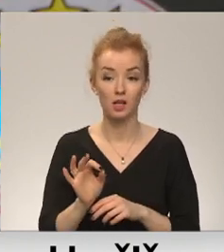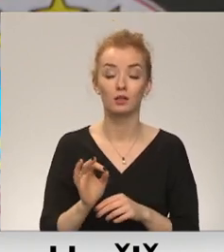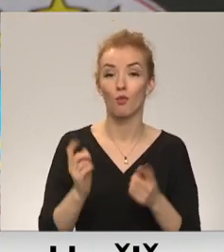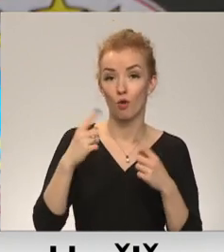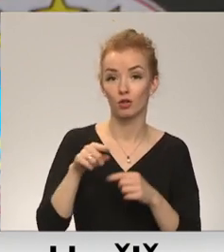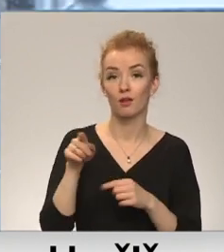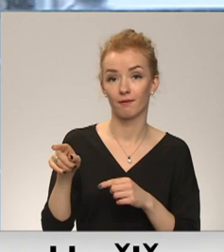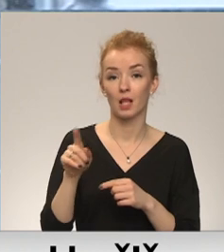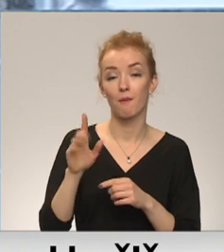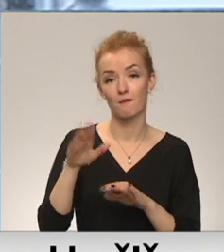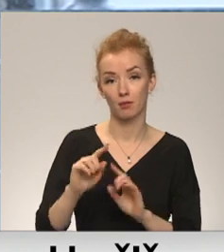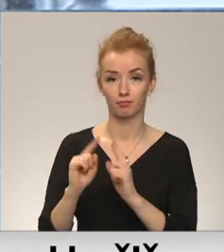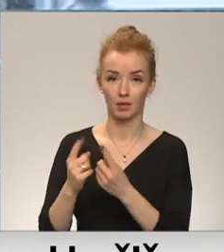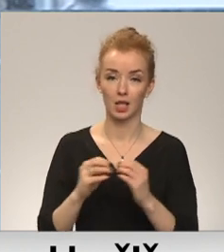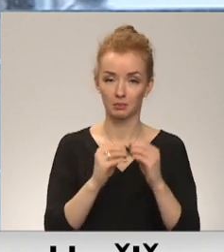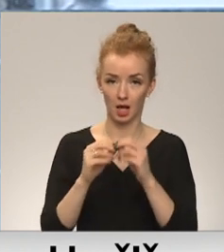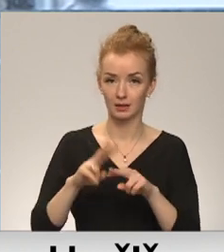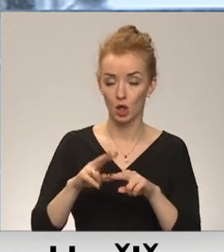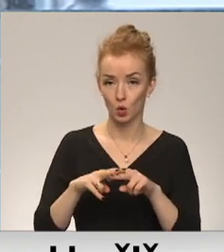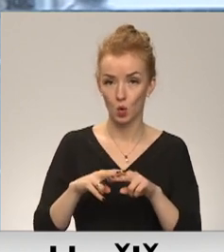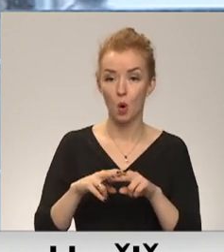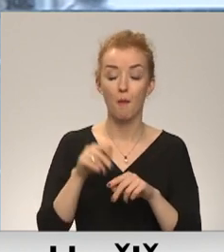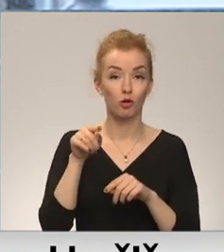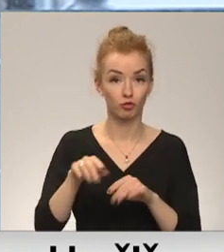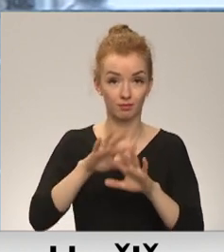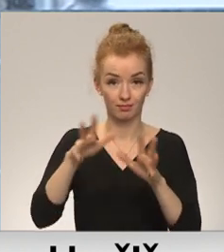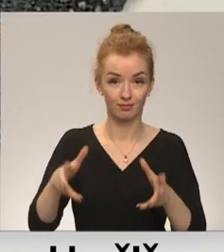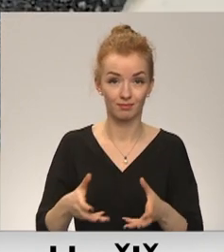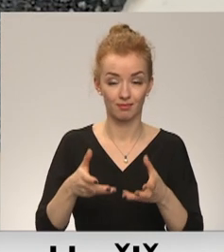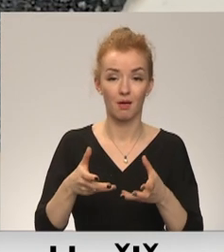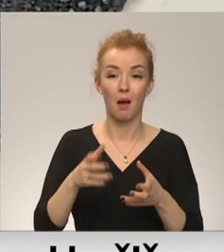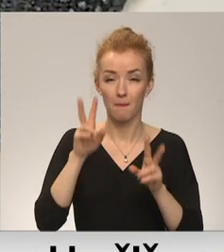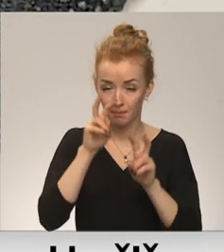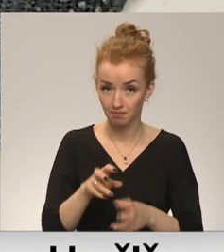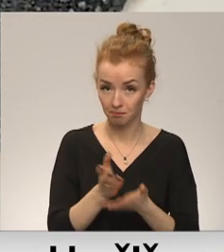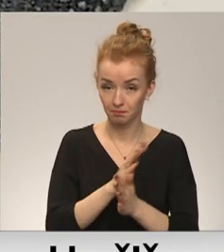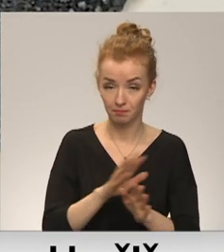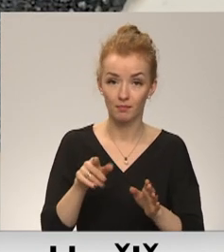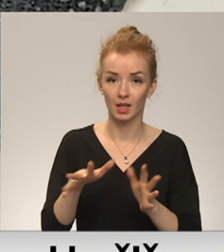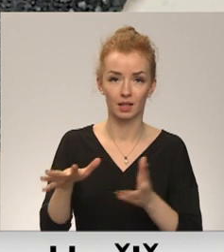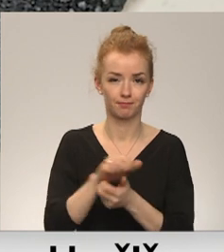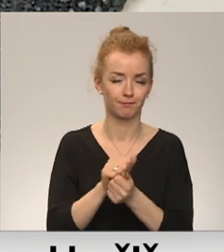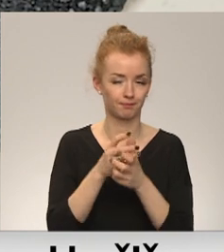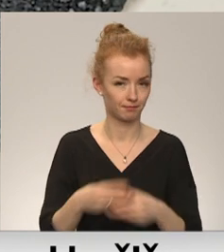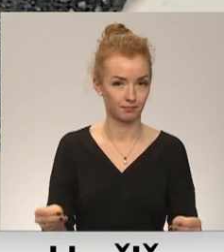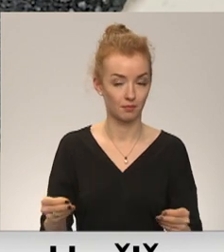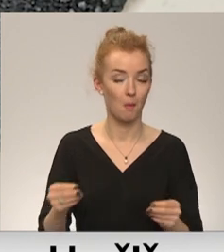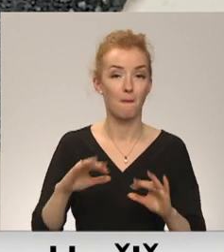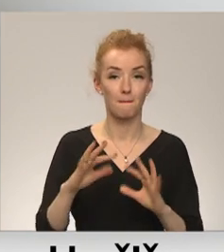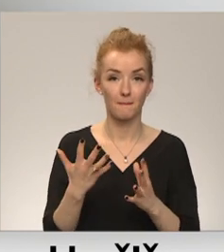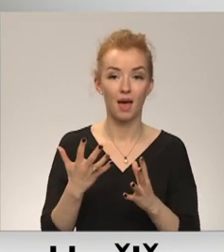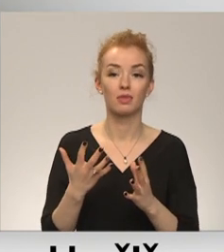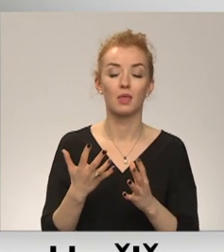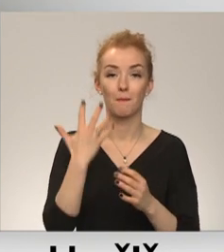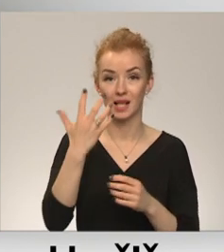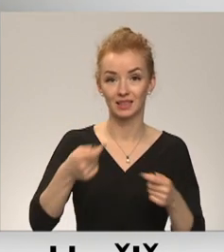draudz līdz pat 10 gadu ilgs cietumsots. Hašiša krava pēc visām nepieciešamajām pārbaudēm tiks iznīcināta. Savukārt procesā izņemtie